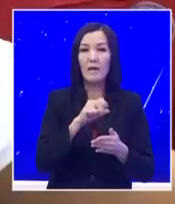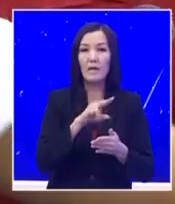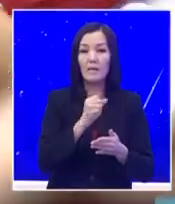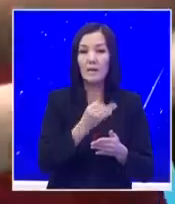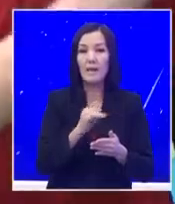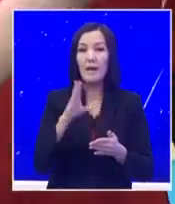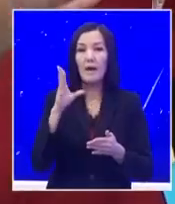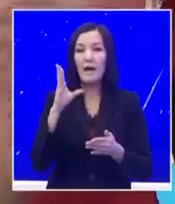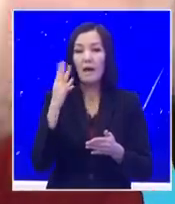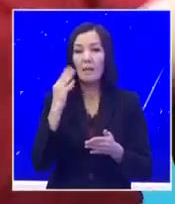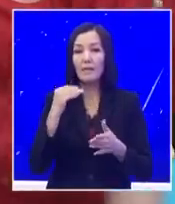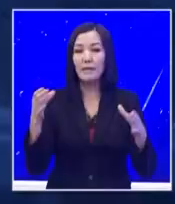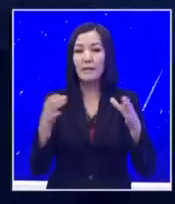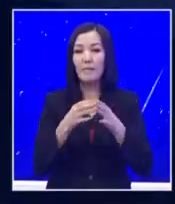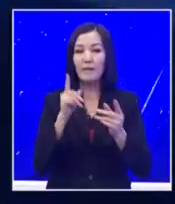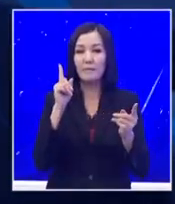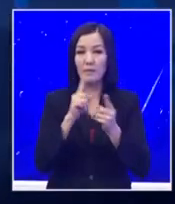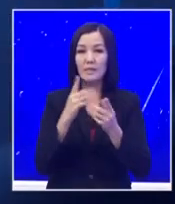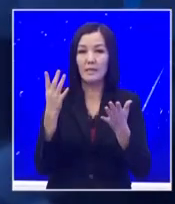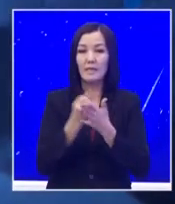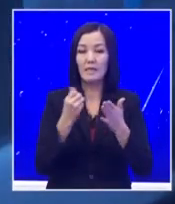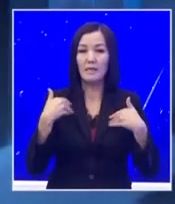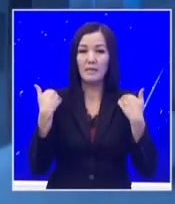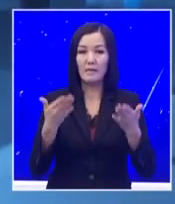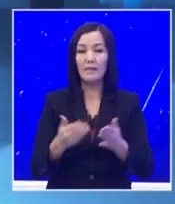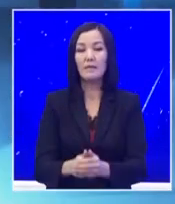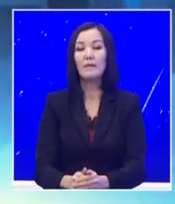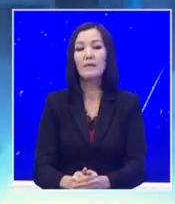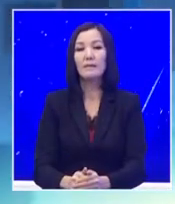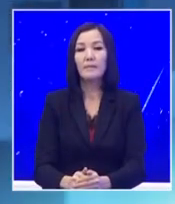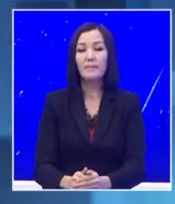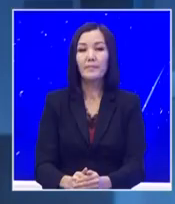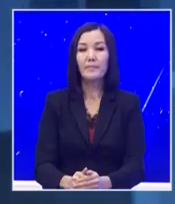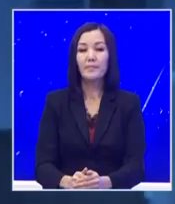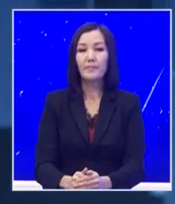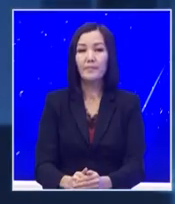өтетін кездесуге де сәттілік тіледі. Жарқын Нұрланұлы, Мәди Байбосынов, Жетісу телеарнасы.